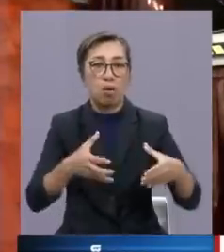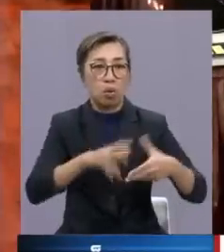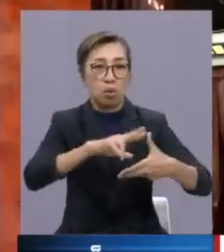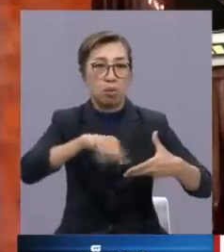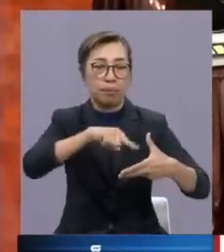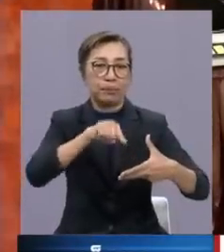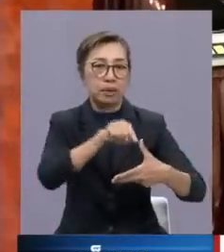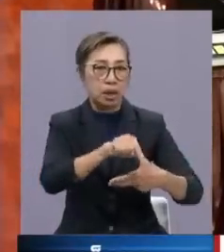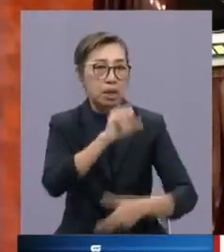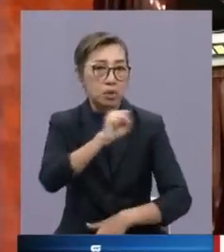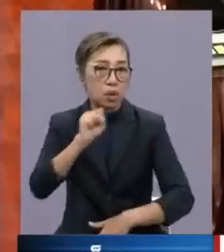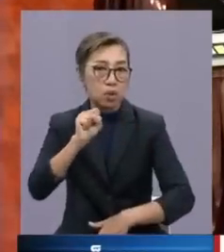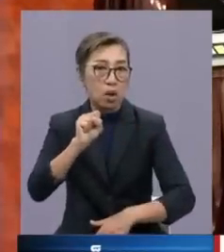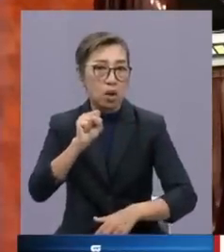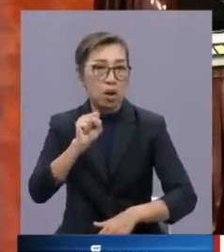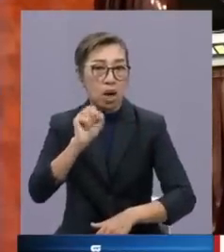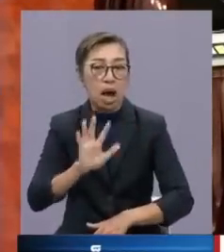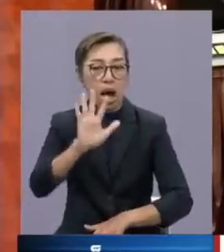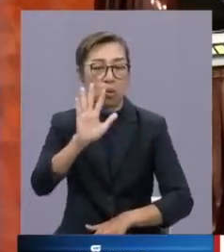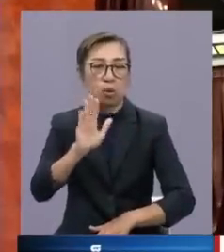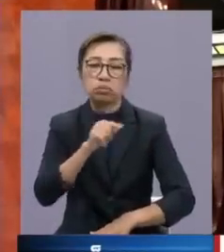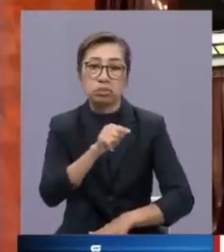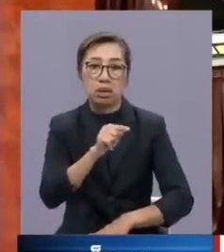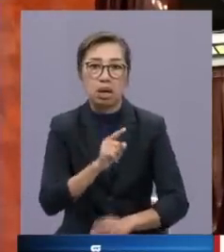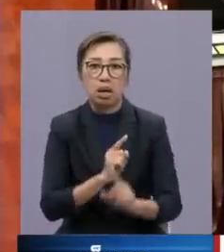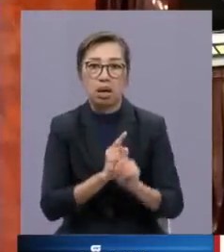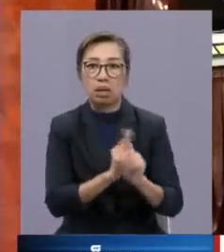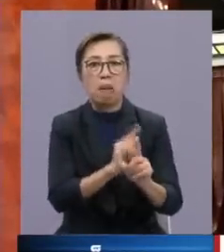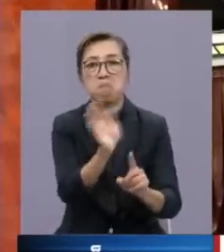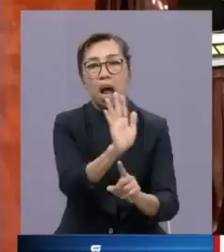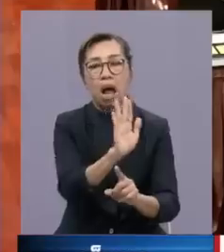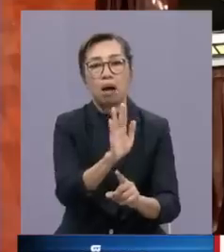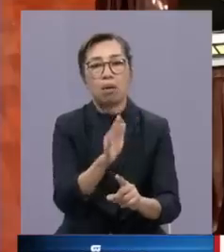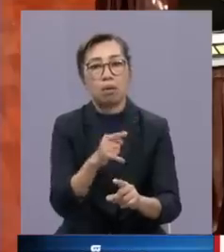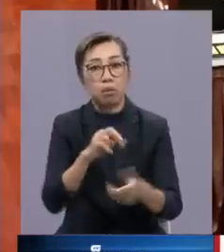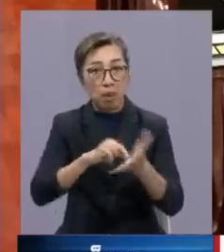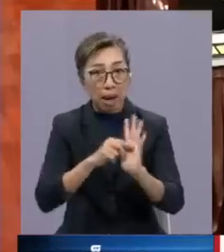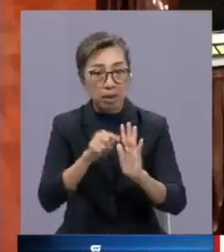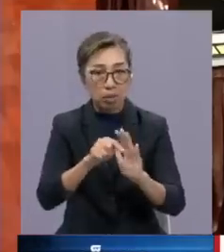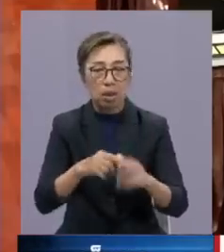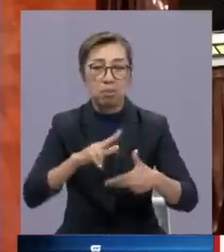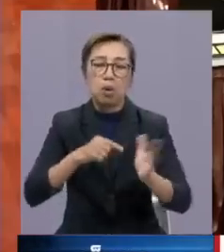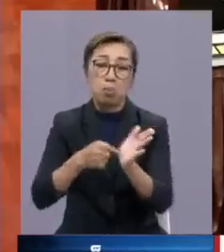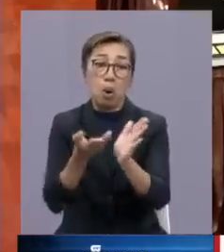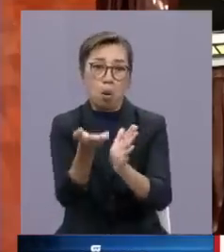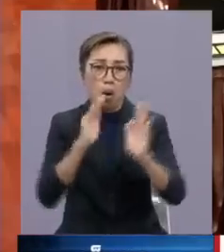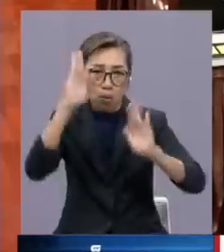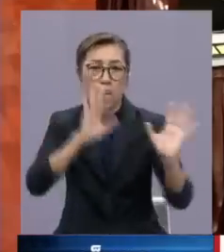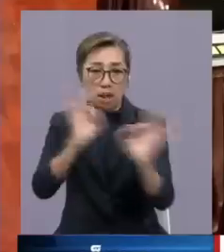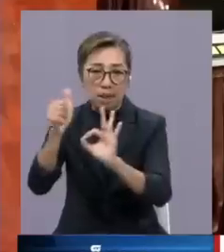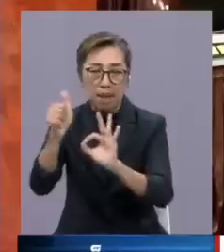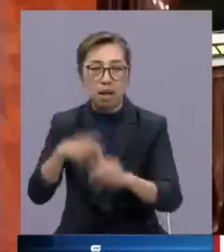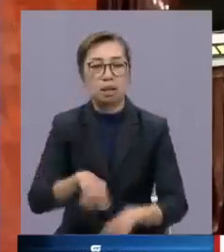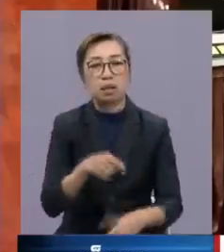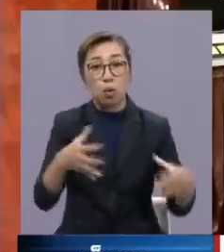ารัฐที่หายไป5ส.ส.โหวตสวนมติไม่เห็นด้วยกับการเลื่อนยติที่พรรคตัวเองเสนอเนี่ยก่อนที่ต่อมาจะอ้